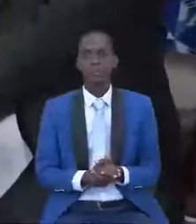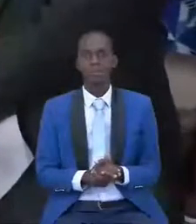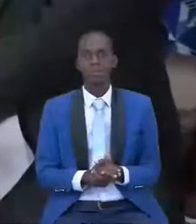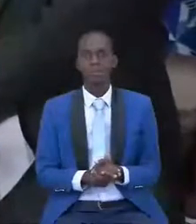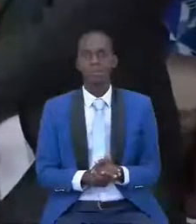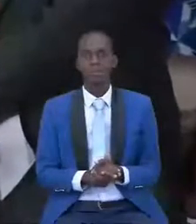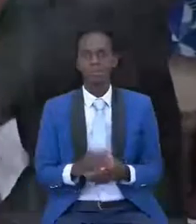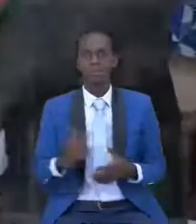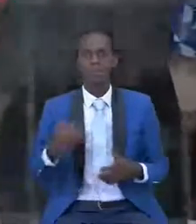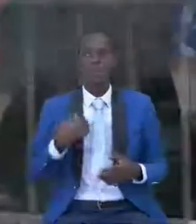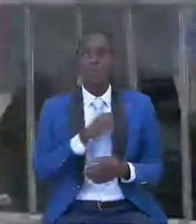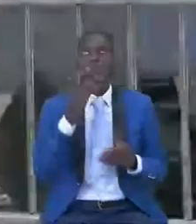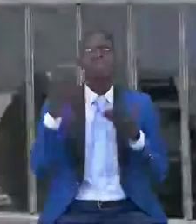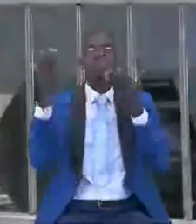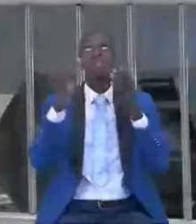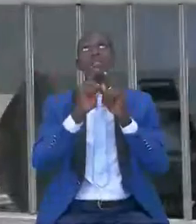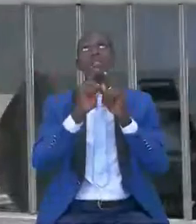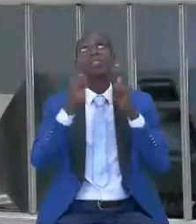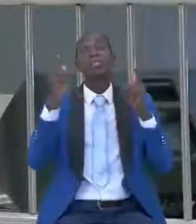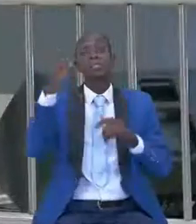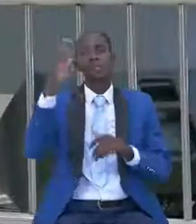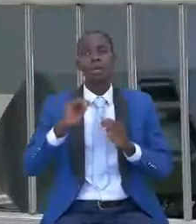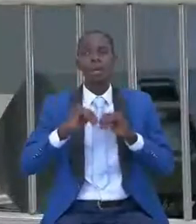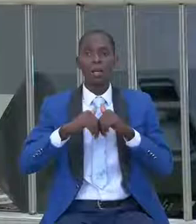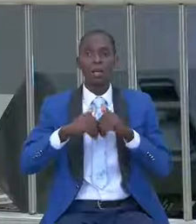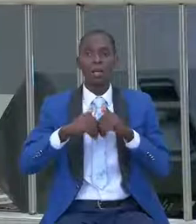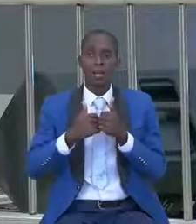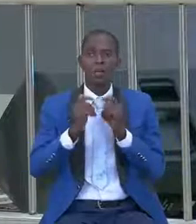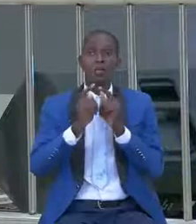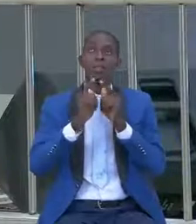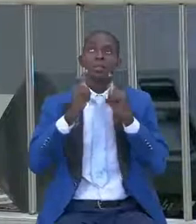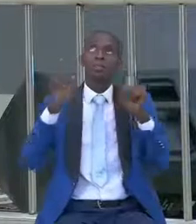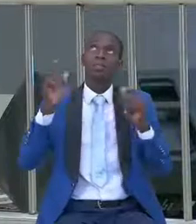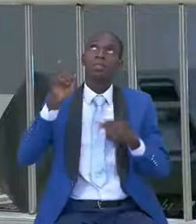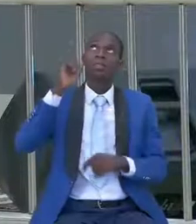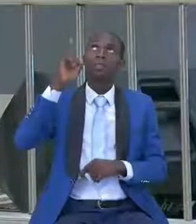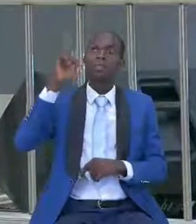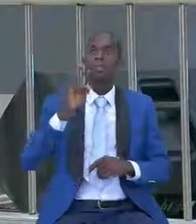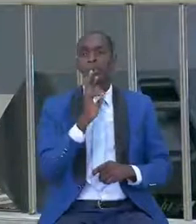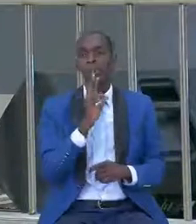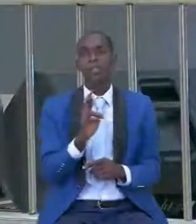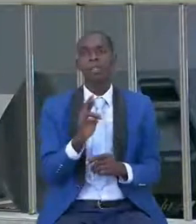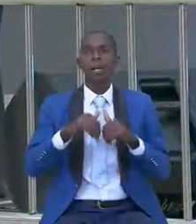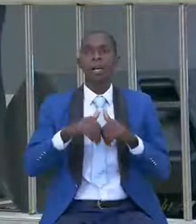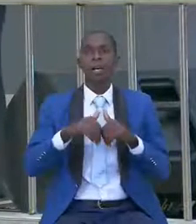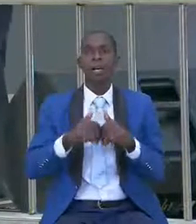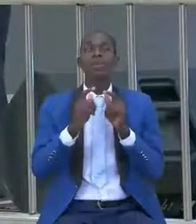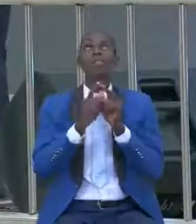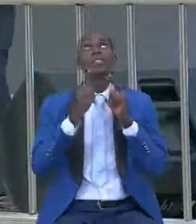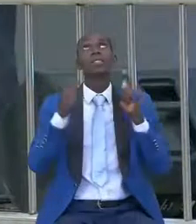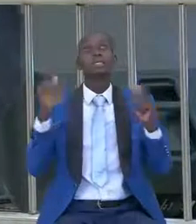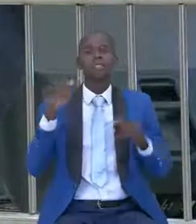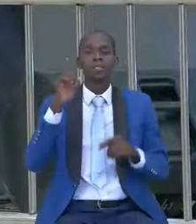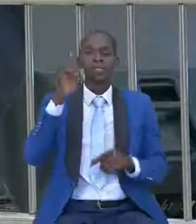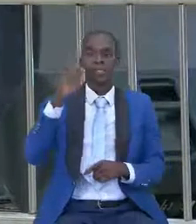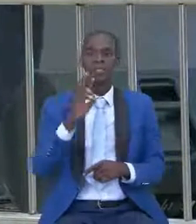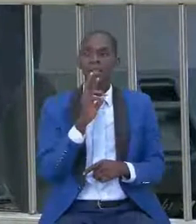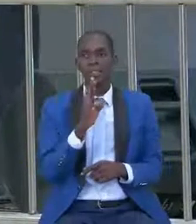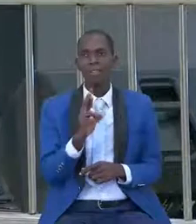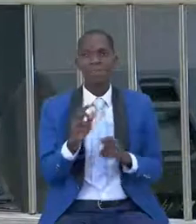Nous servons un grand Dieu. Oh, que ce Dieu est grand. Que tu es grand, que tu es